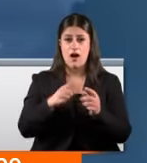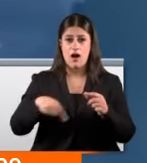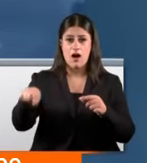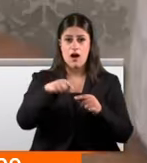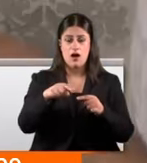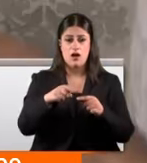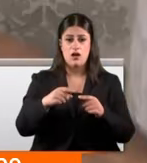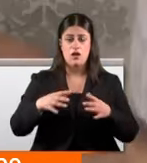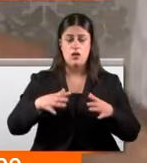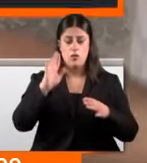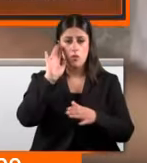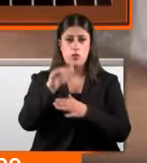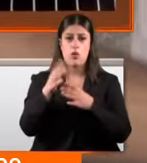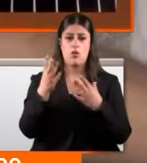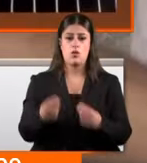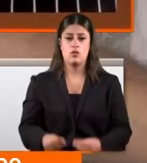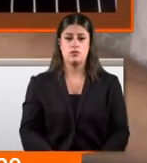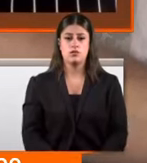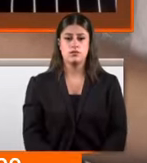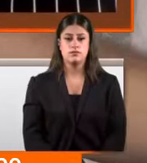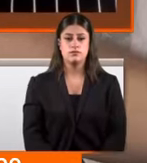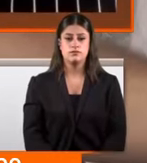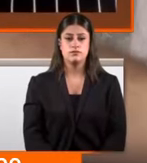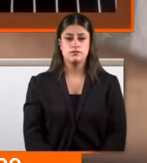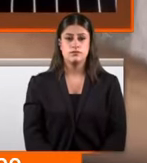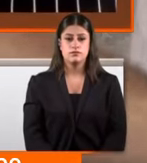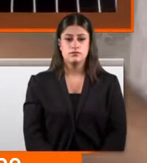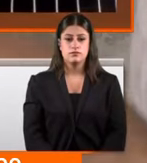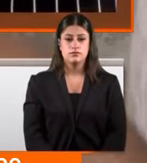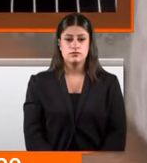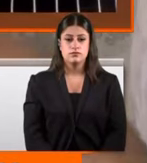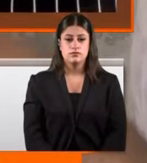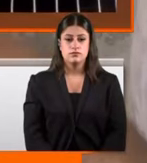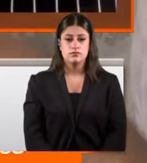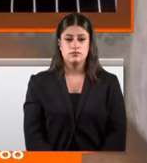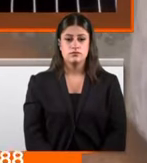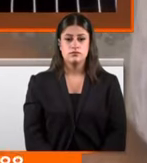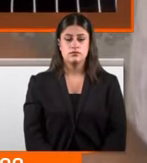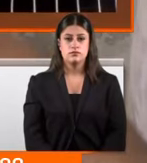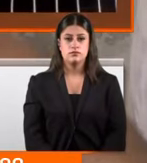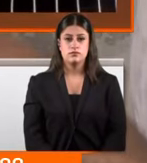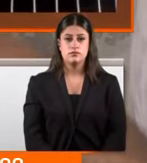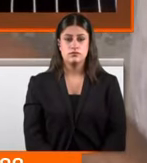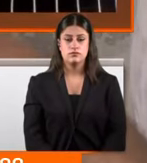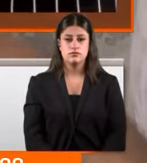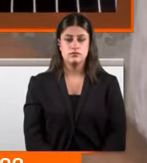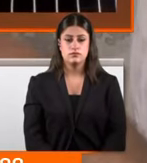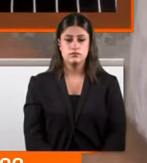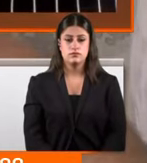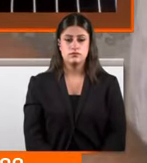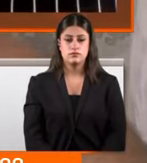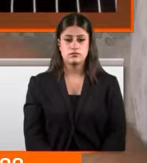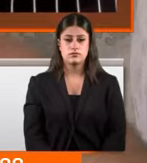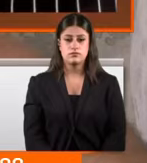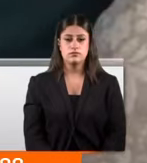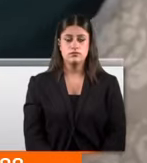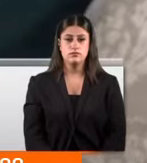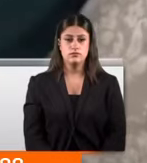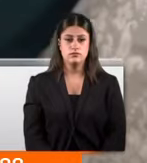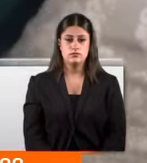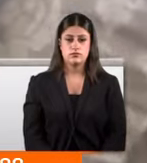üst etti. Sadece kardeşinin koruma amaçlı orada bulundu. Kesinlikle hiçbir alakasız ve de suçu yoktur yani,